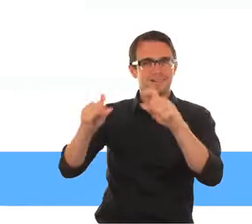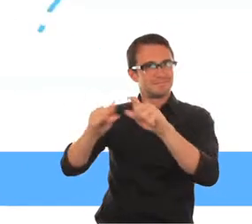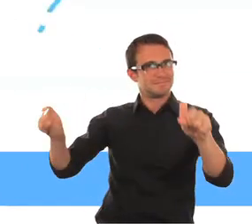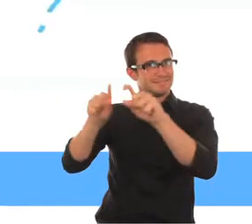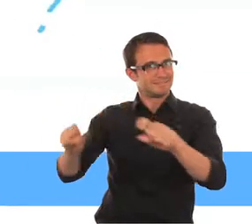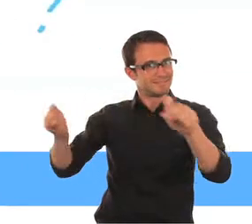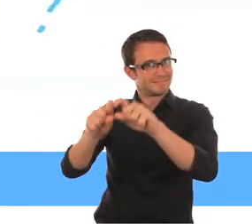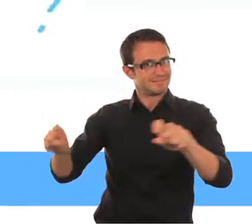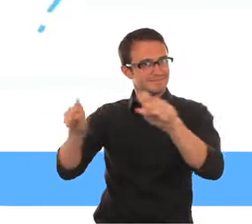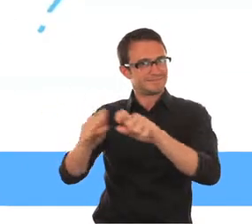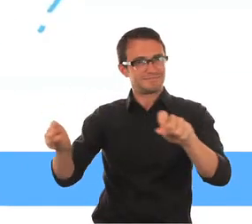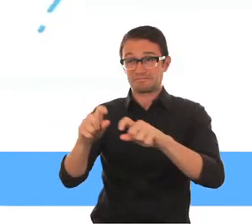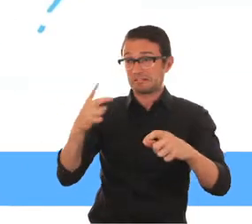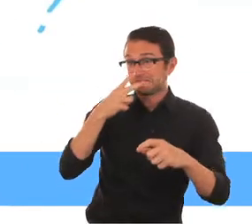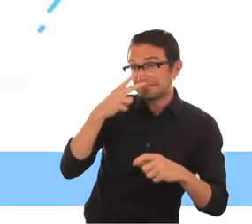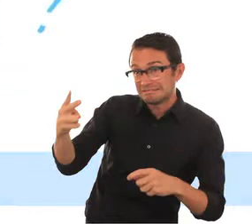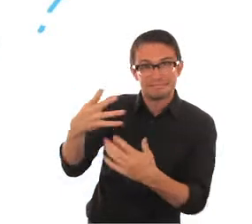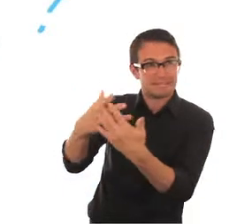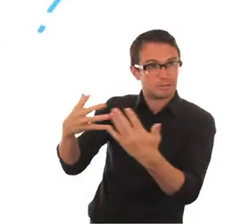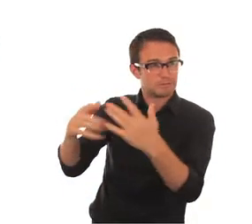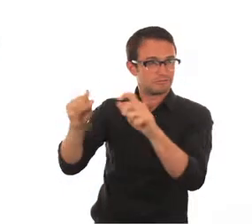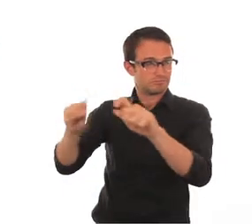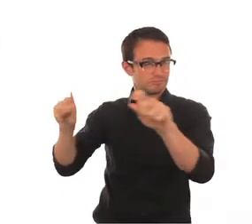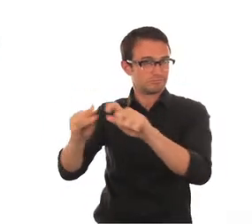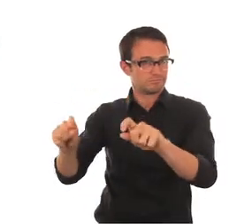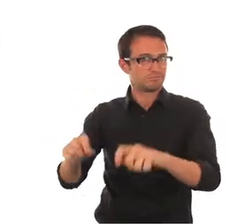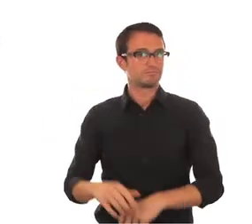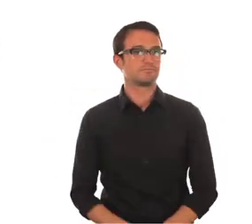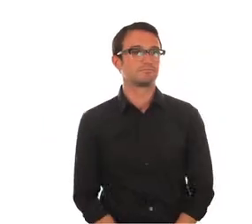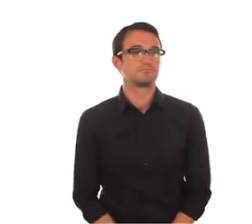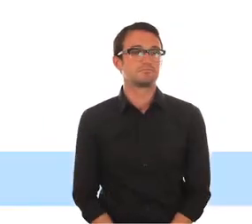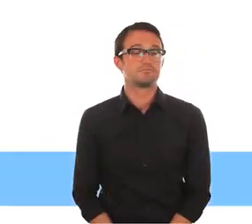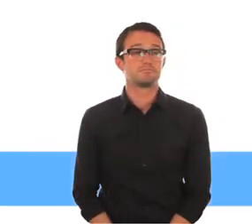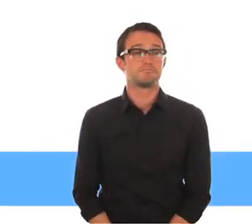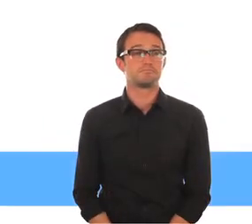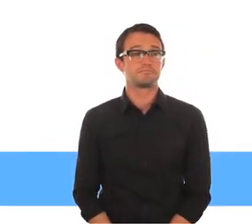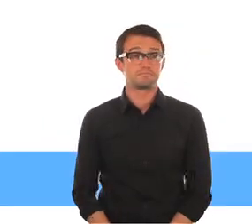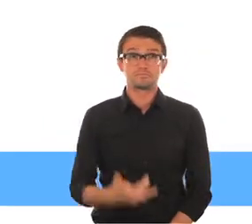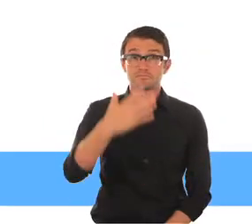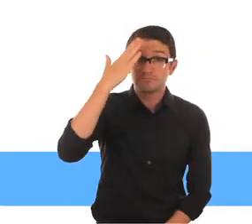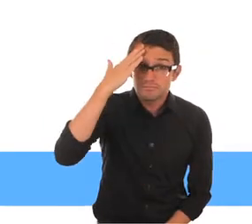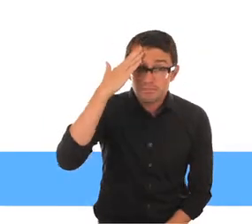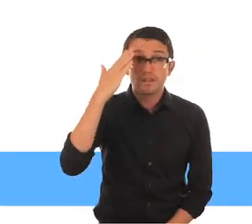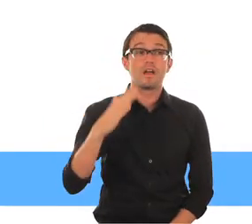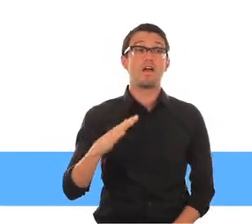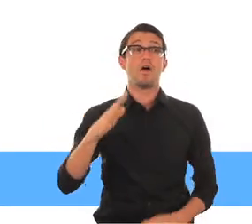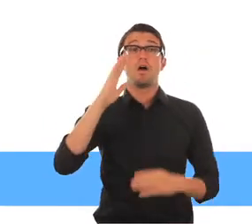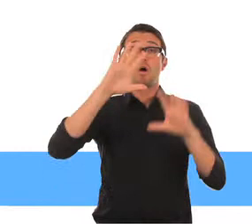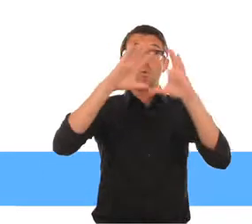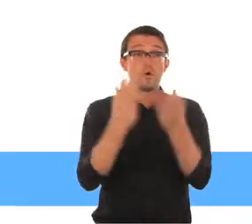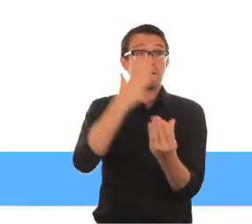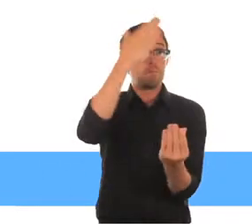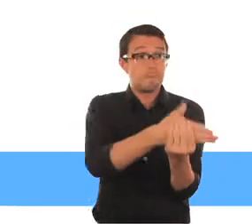langue. Enfants appréciant une émission de télé avec sous-titrage codé. Saviez-vous que selon la Banque mondiale, construire